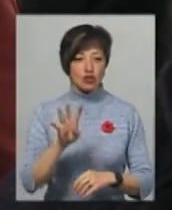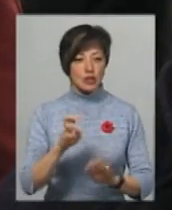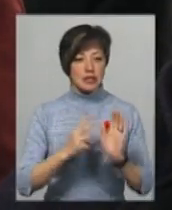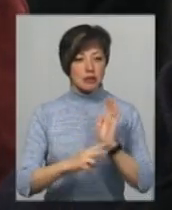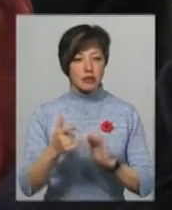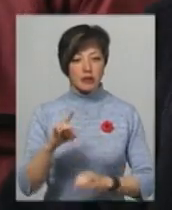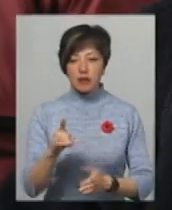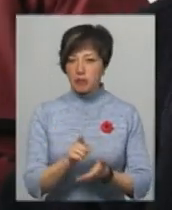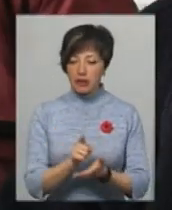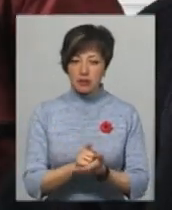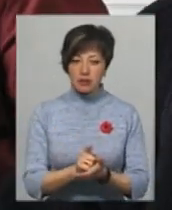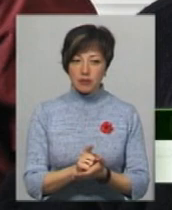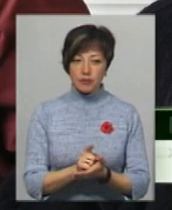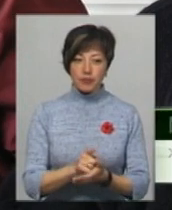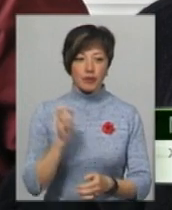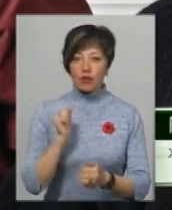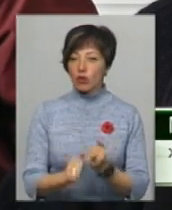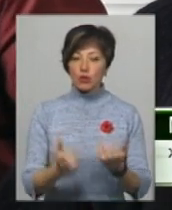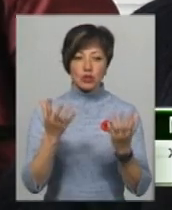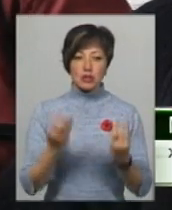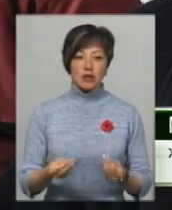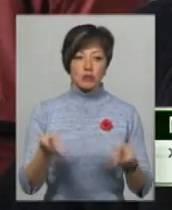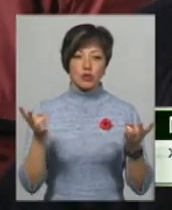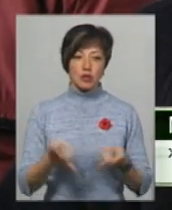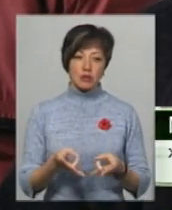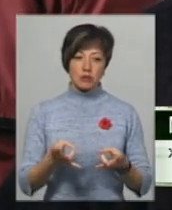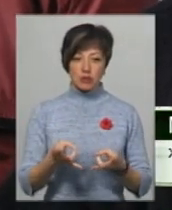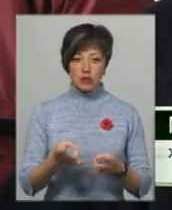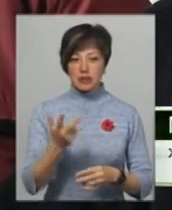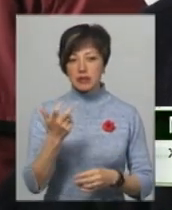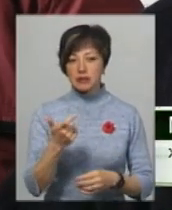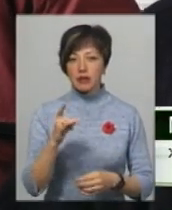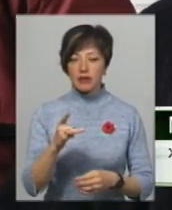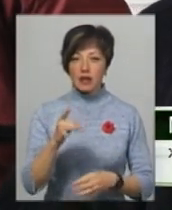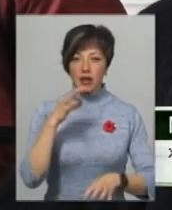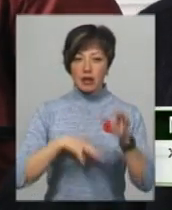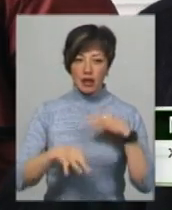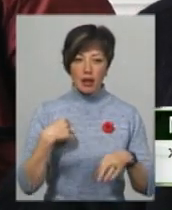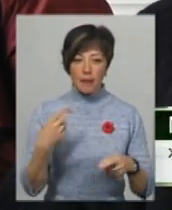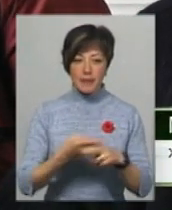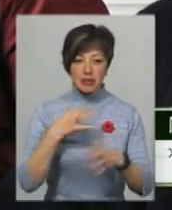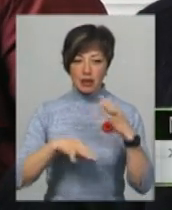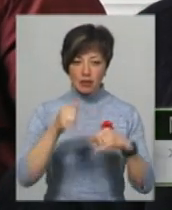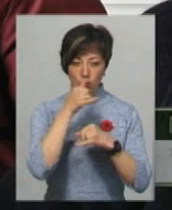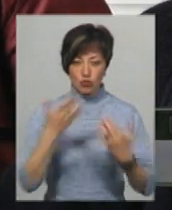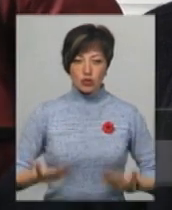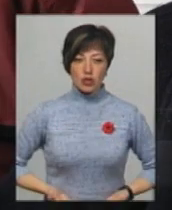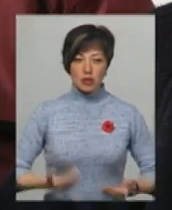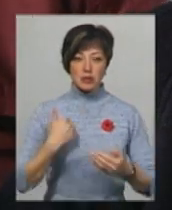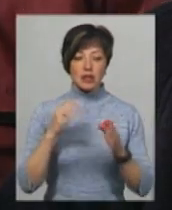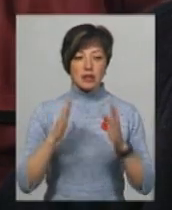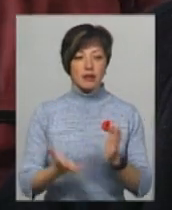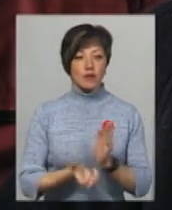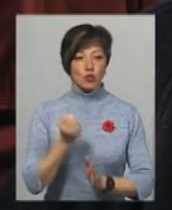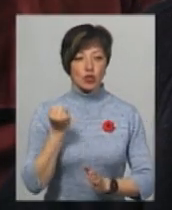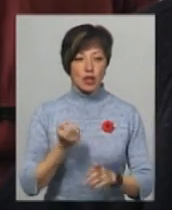1470 гривень пенсія. Кожен день потрібно на 300 гривень лікарство, тому що я без ліків вже не можу жити. Мене тільки